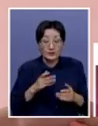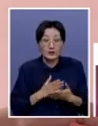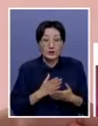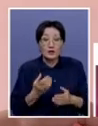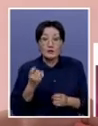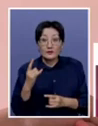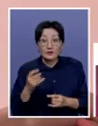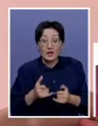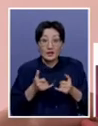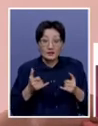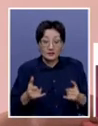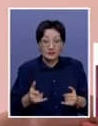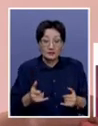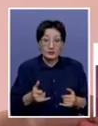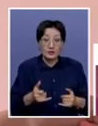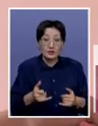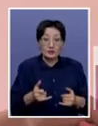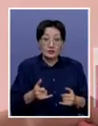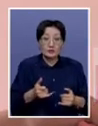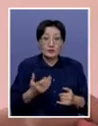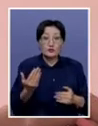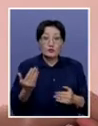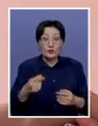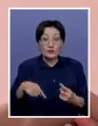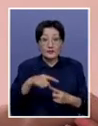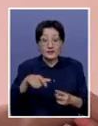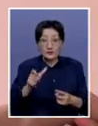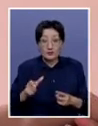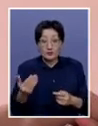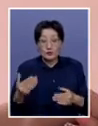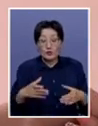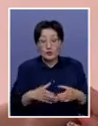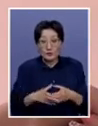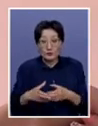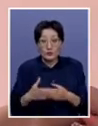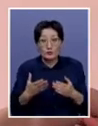Кішкентай нәрестеге арналған сол кісілерге, сол ұжымға көп рахмет.